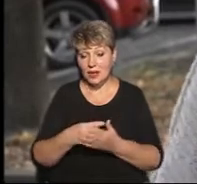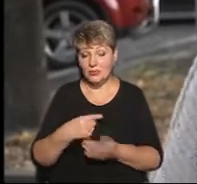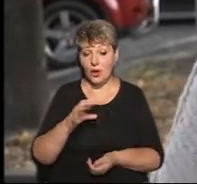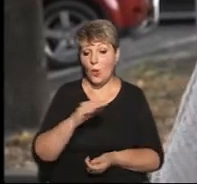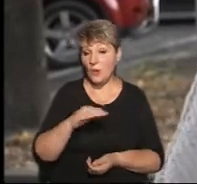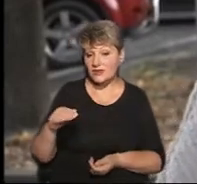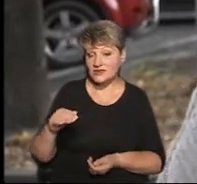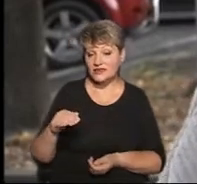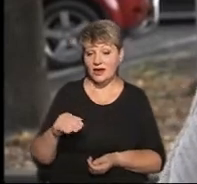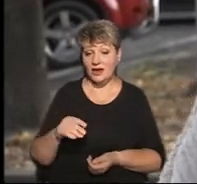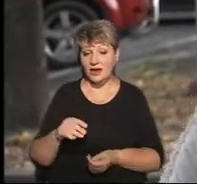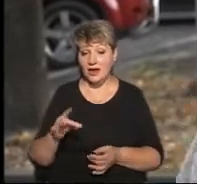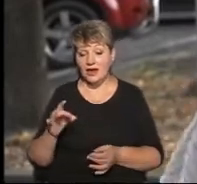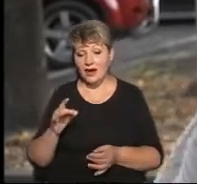кафешками,